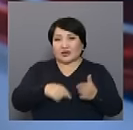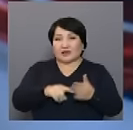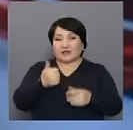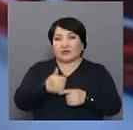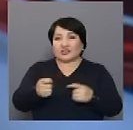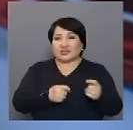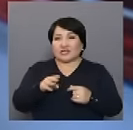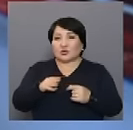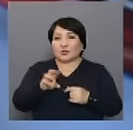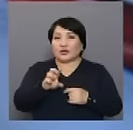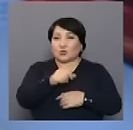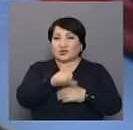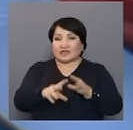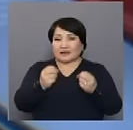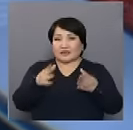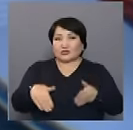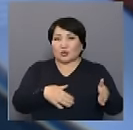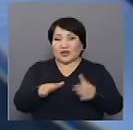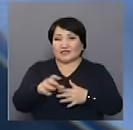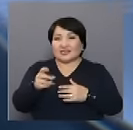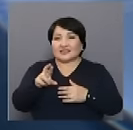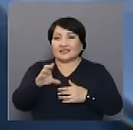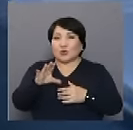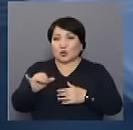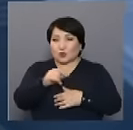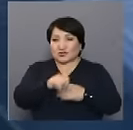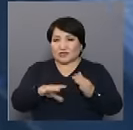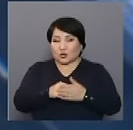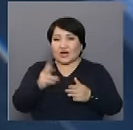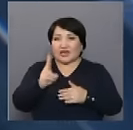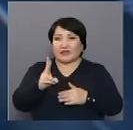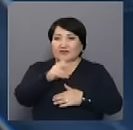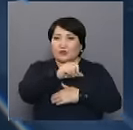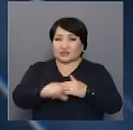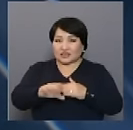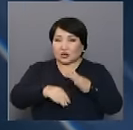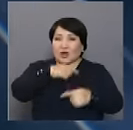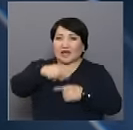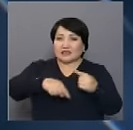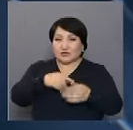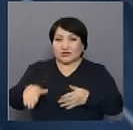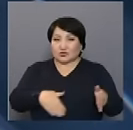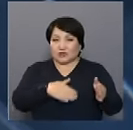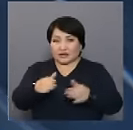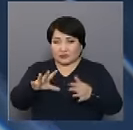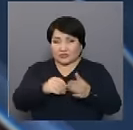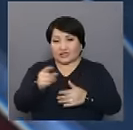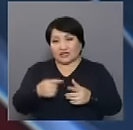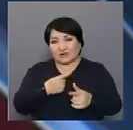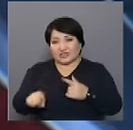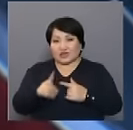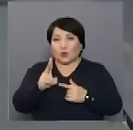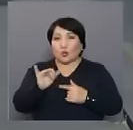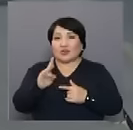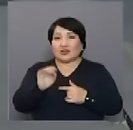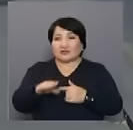бойындағы арнайы жолақ Яссауи көшесінен басталып Қайырбеков көшесіне дейінгі айналма жолға дейін немесе Қонаев көшесіне дейін